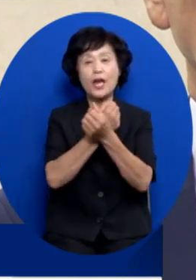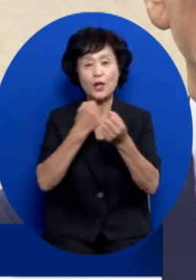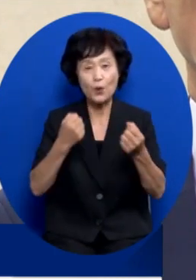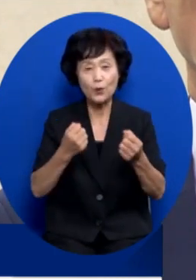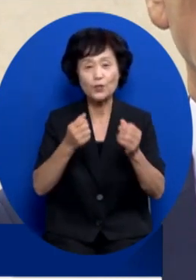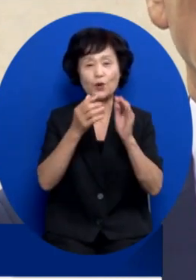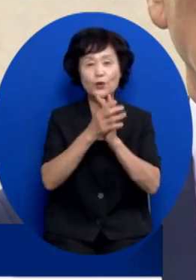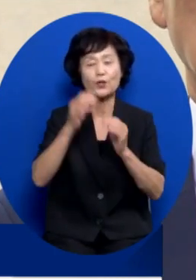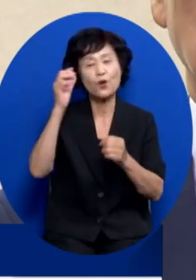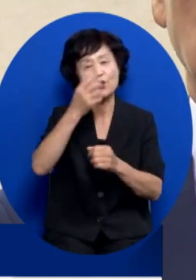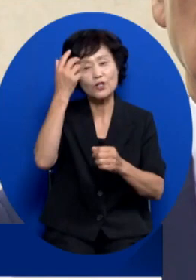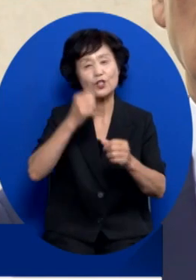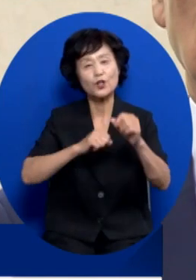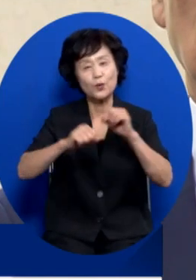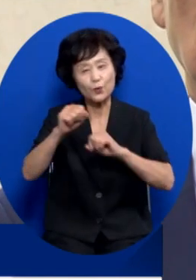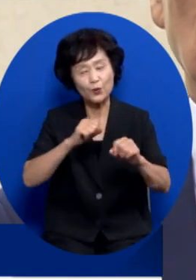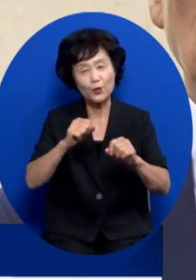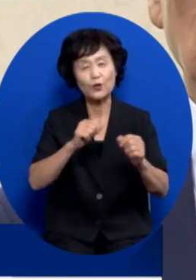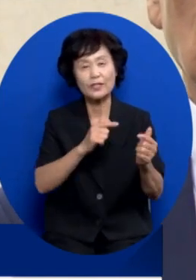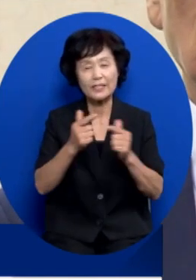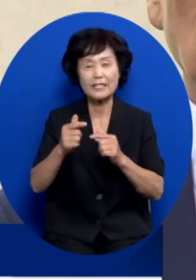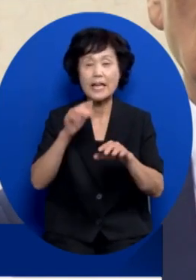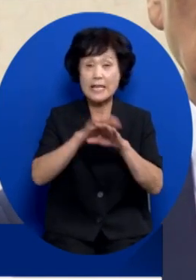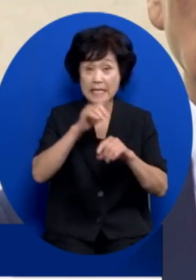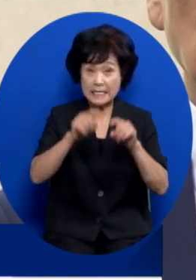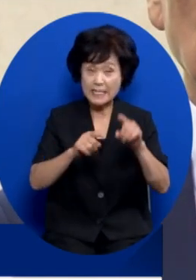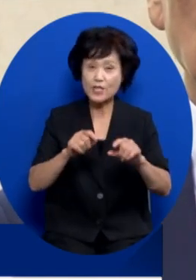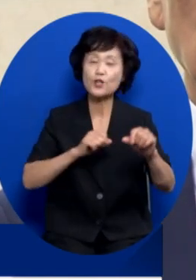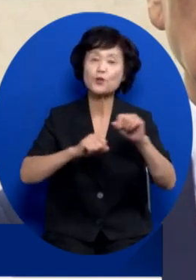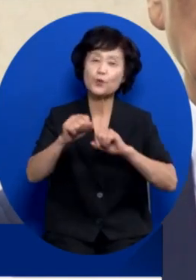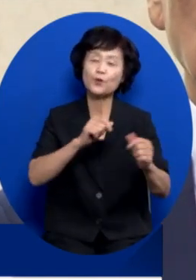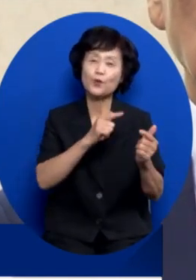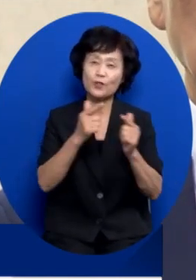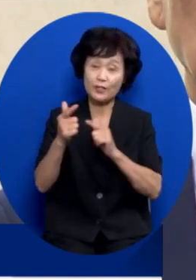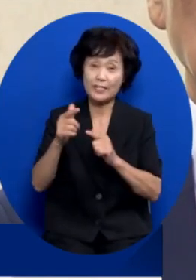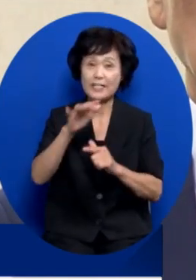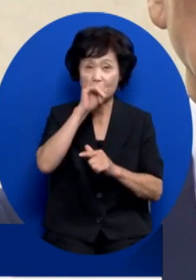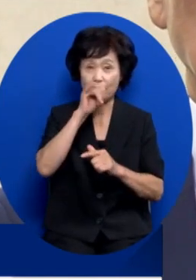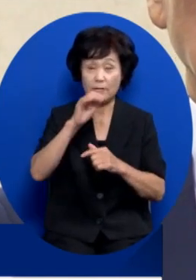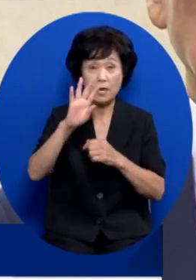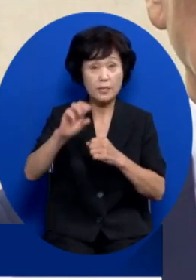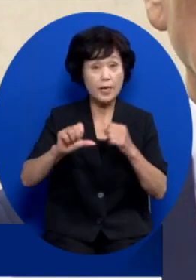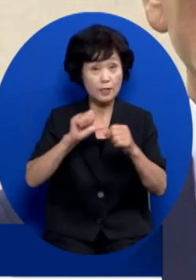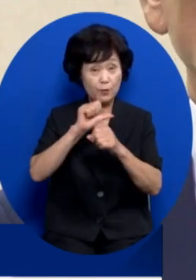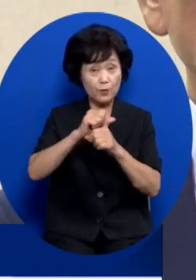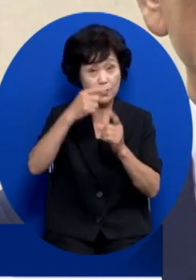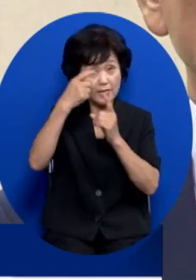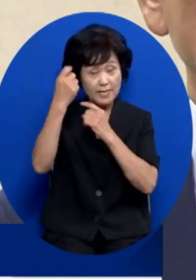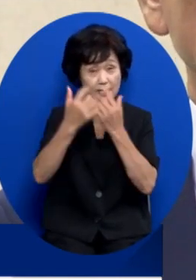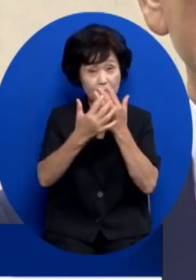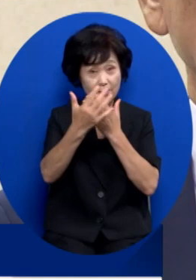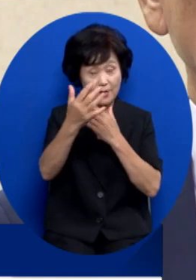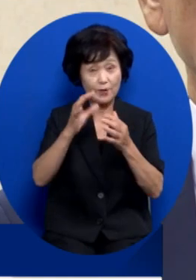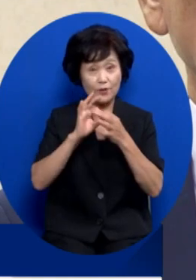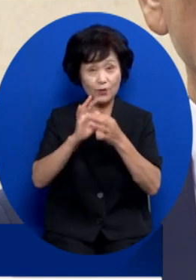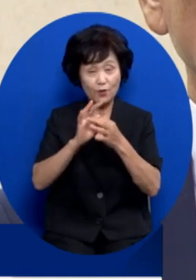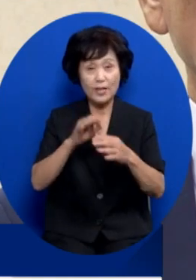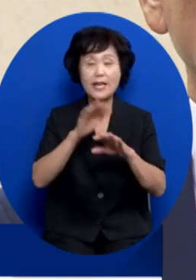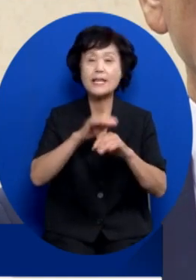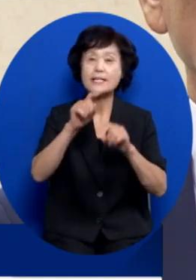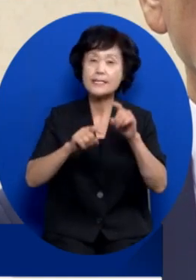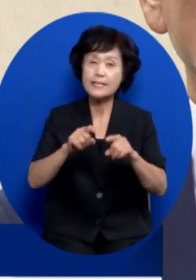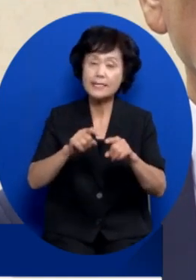이런 또 실천 운동들이 있습니다. 이번 저희들이 45주년 기념대회를 통해서 그런 실천